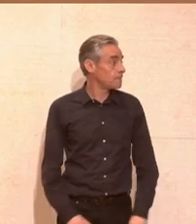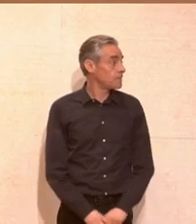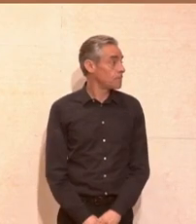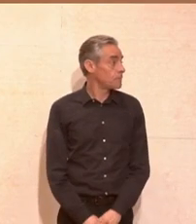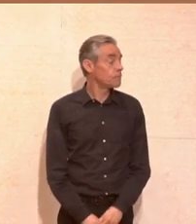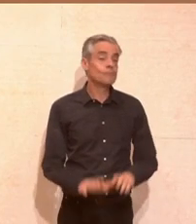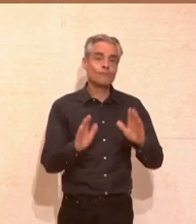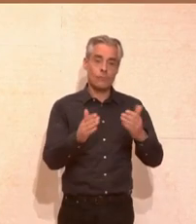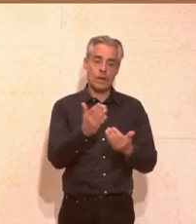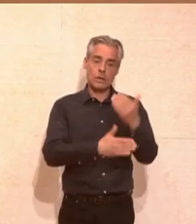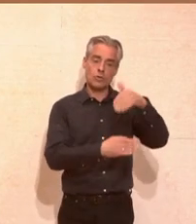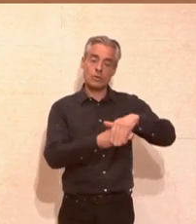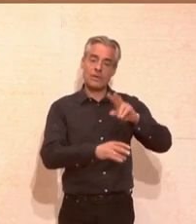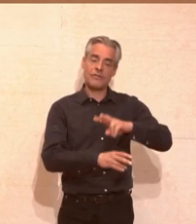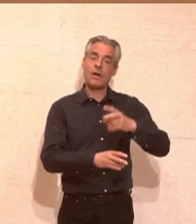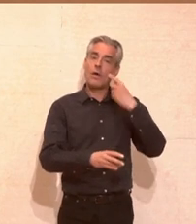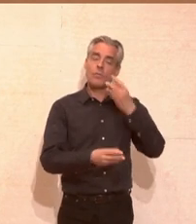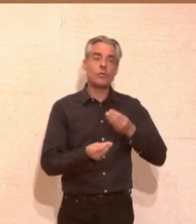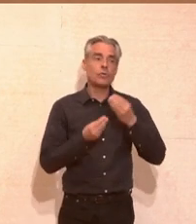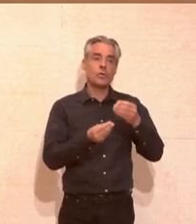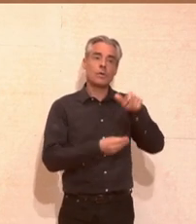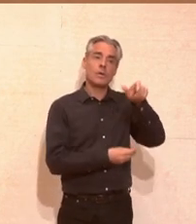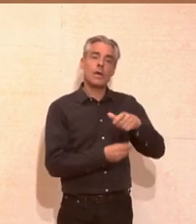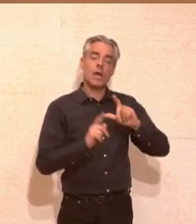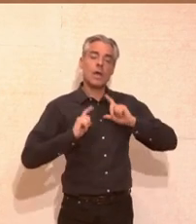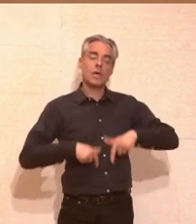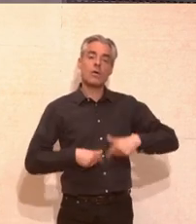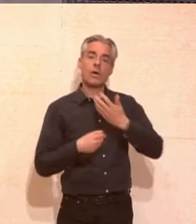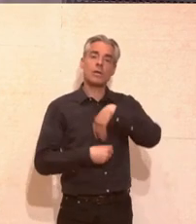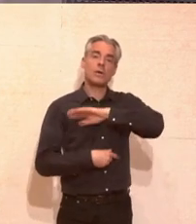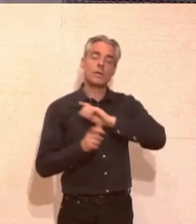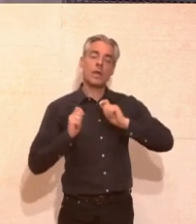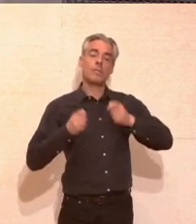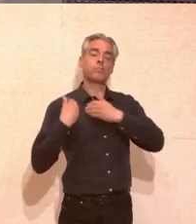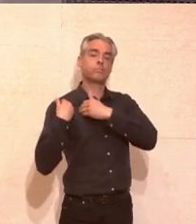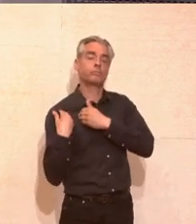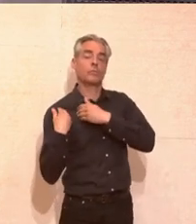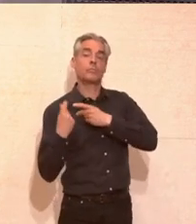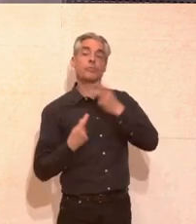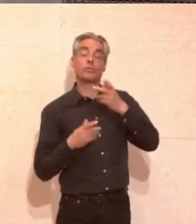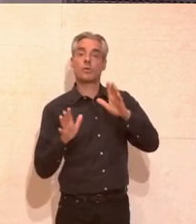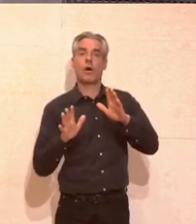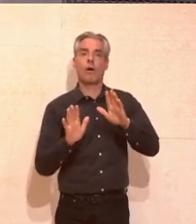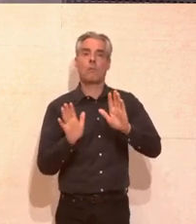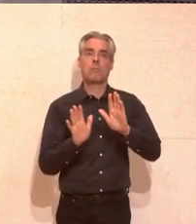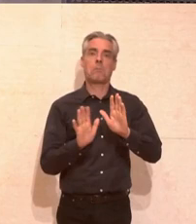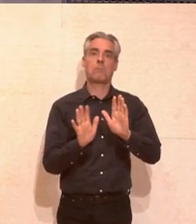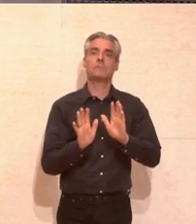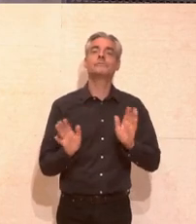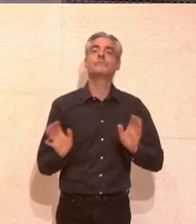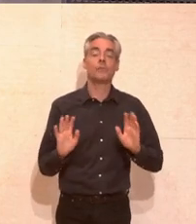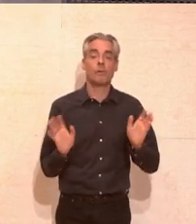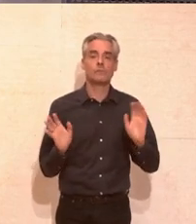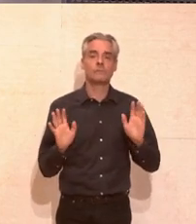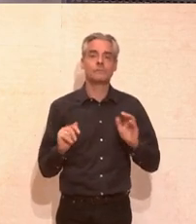Cette journée, hein, véritablement, elle n'est pas là pour faire peser sur l'école une responsabilité. Tout à fait. Supplémentaire, hein, c'est absolument